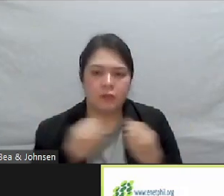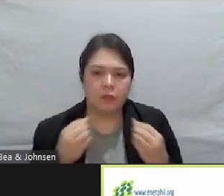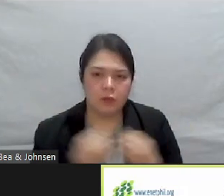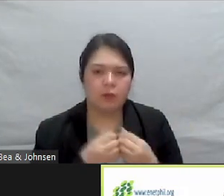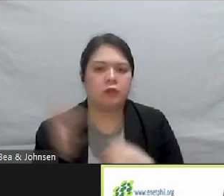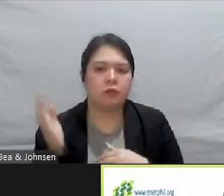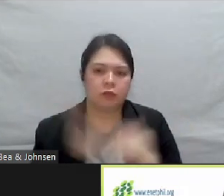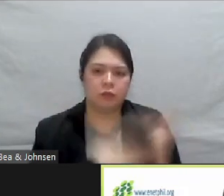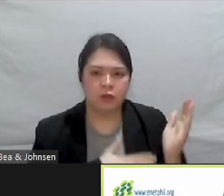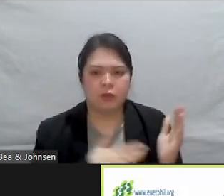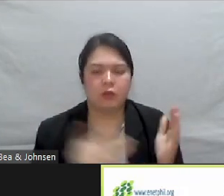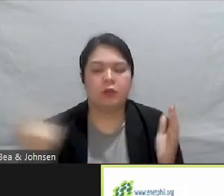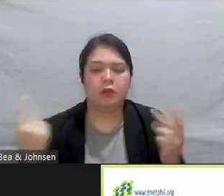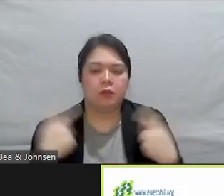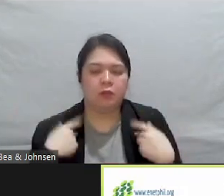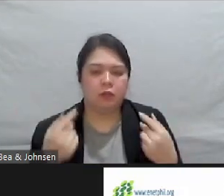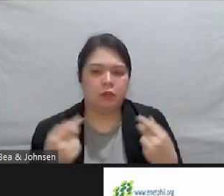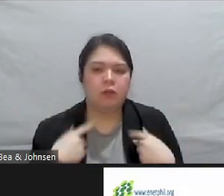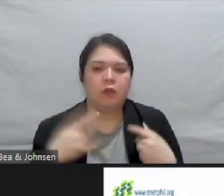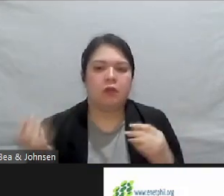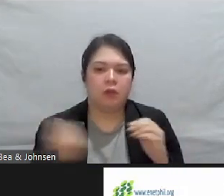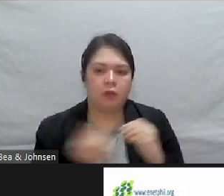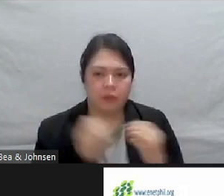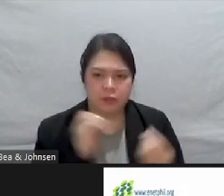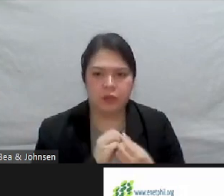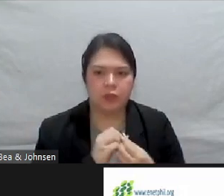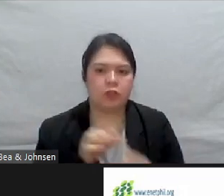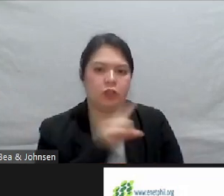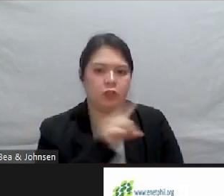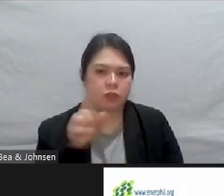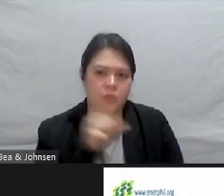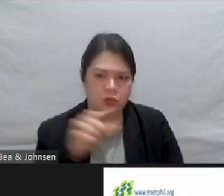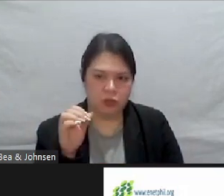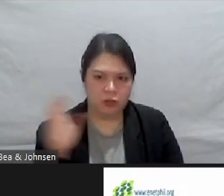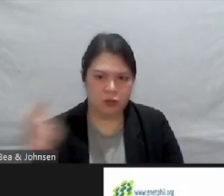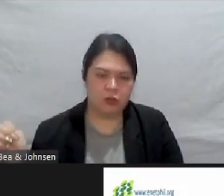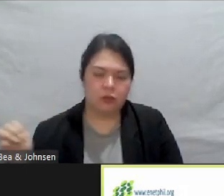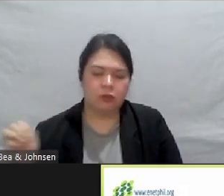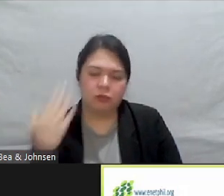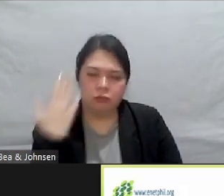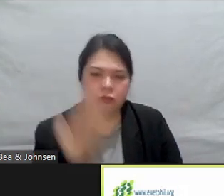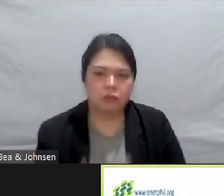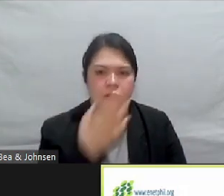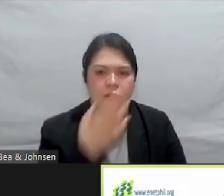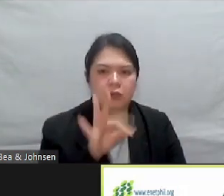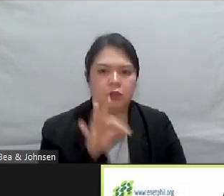ano dito, no? The number in the Zoom. Ma'am Flora, ikaw lang nakikita namin.